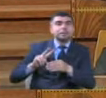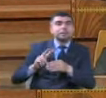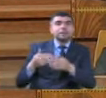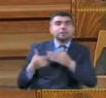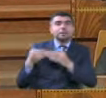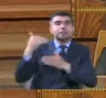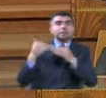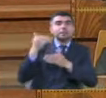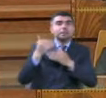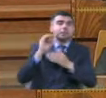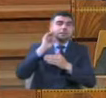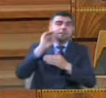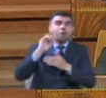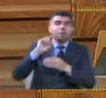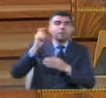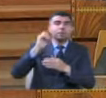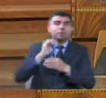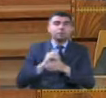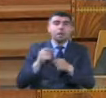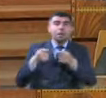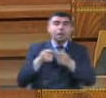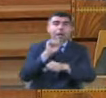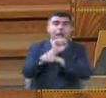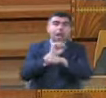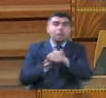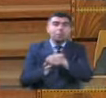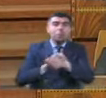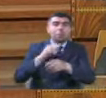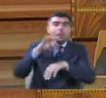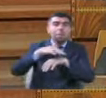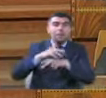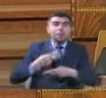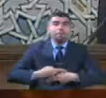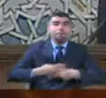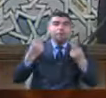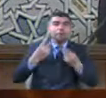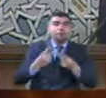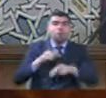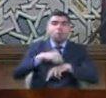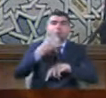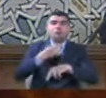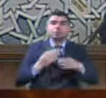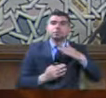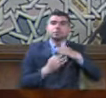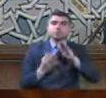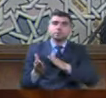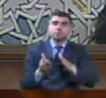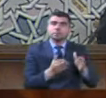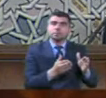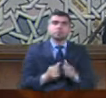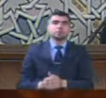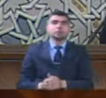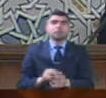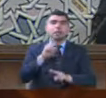هناك من إصلاح يهدف إلى توسيع التغطية الصحية؟ شكرا سيد النائب، انتهى التوقيت. الكلمة للسيد رئيس